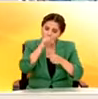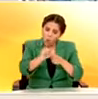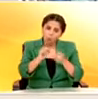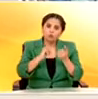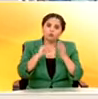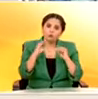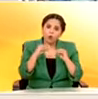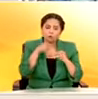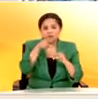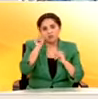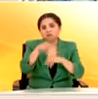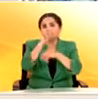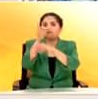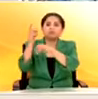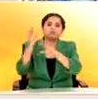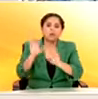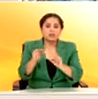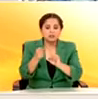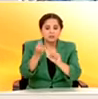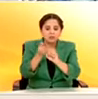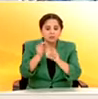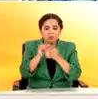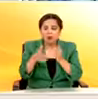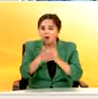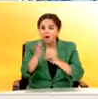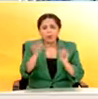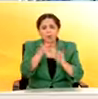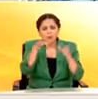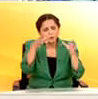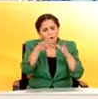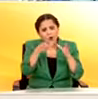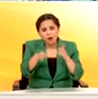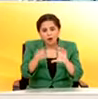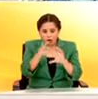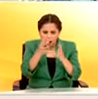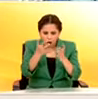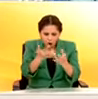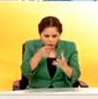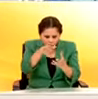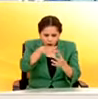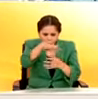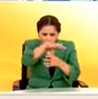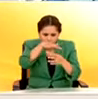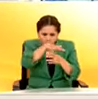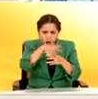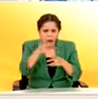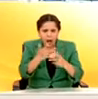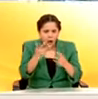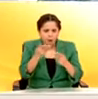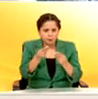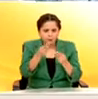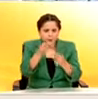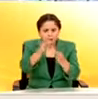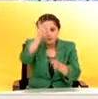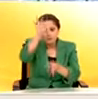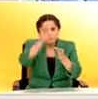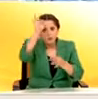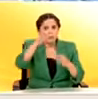उड़ना था। उस छोटे से ड्रोन को जमीन के पैटर्न पहचानने थे, ऊंचाई मापनी